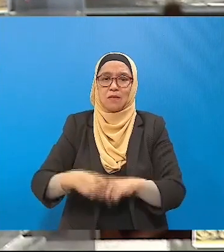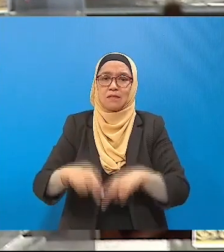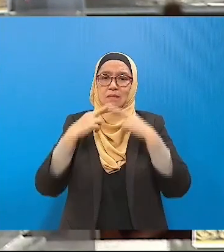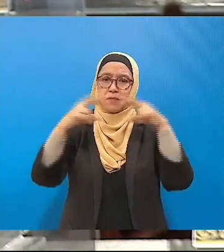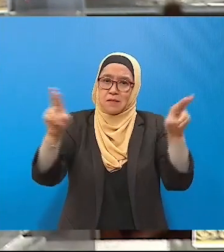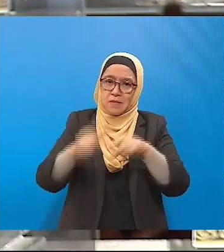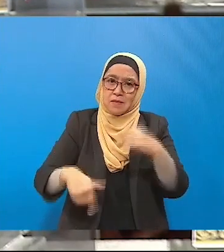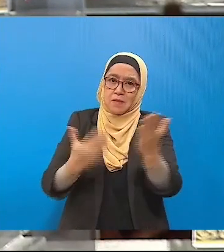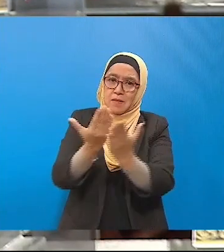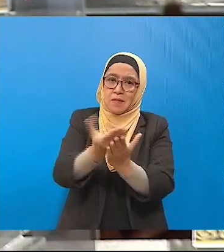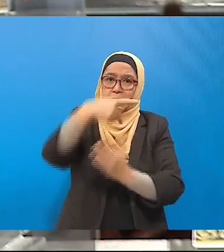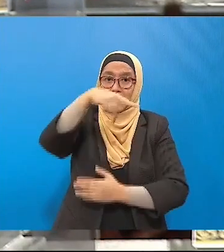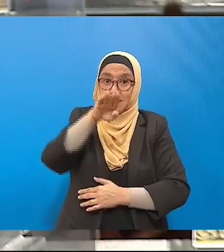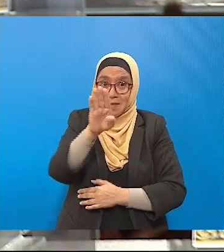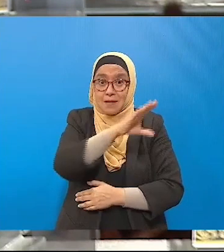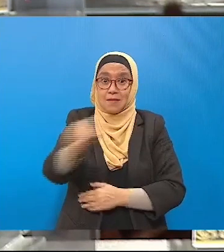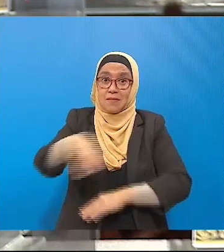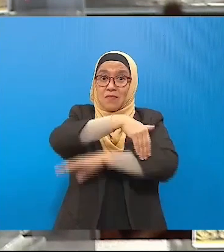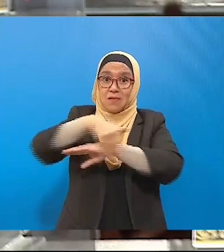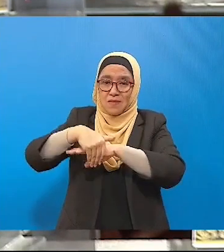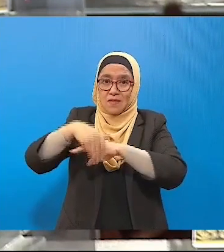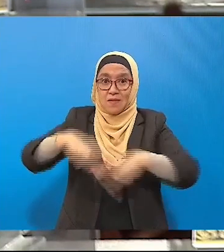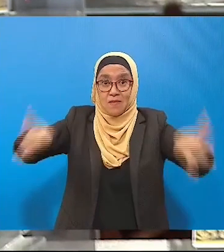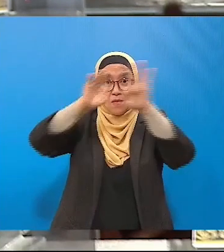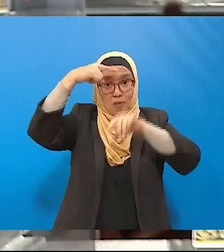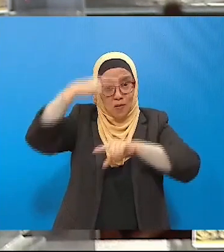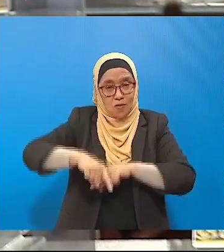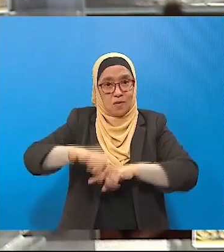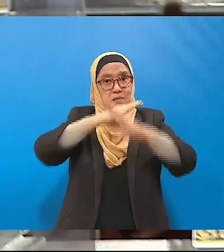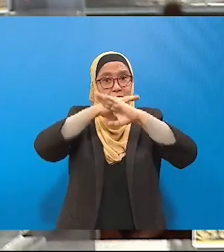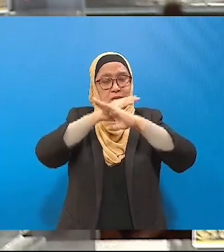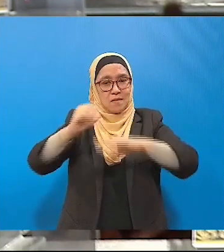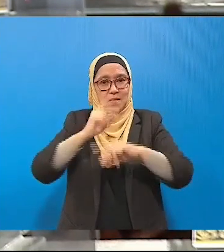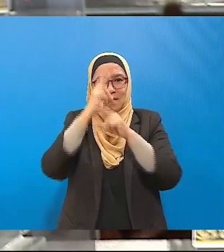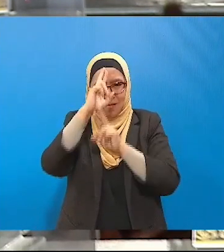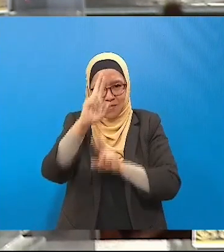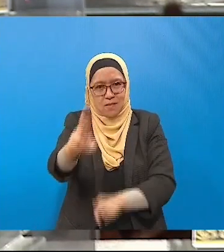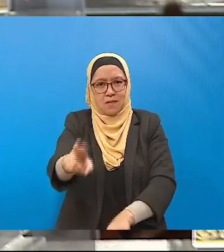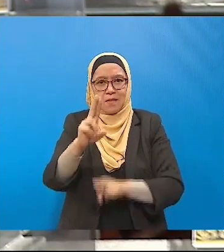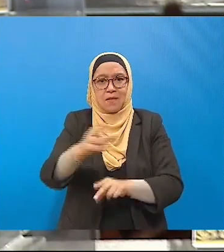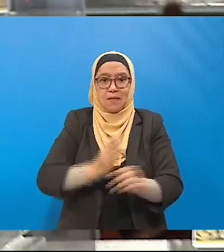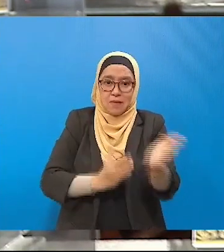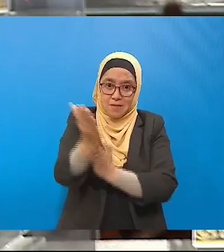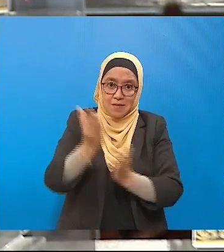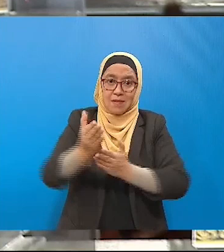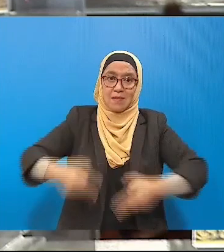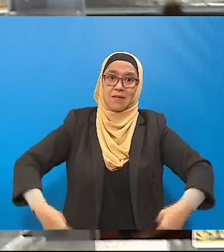ketiga, menggariskan kepentingan untuk melindungi dan menghormati hak kehidupan, keselamatan dan